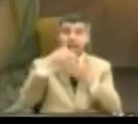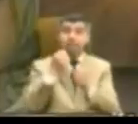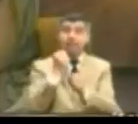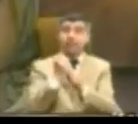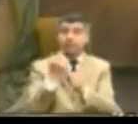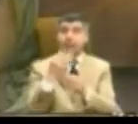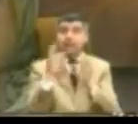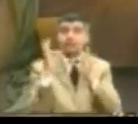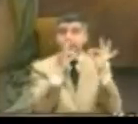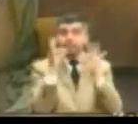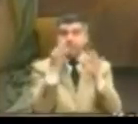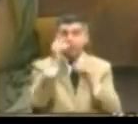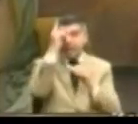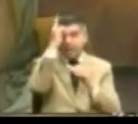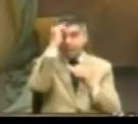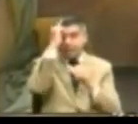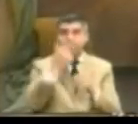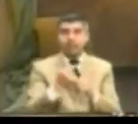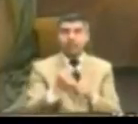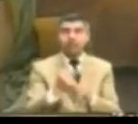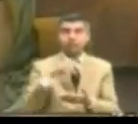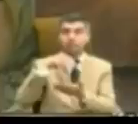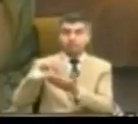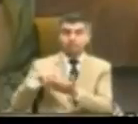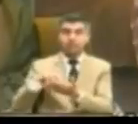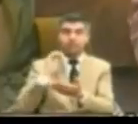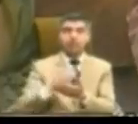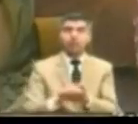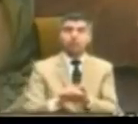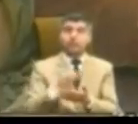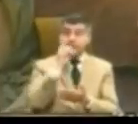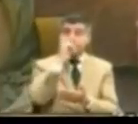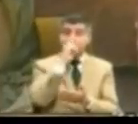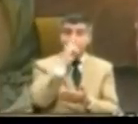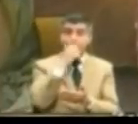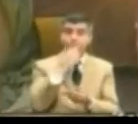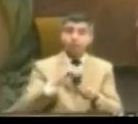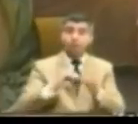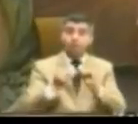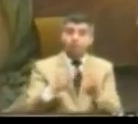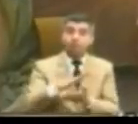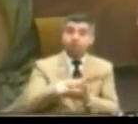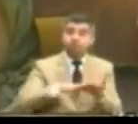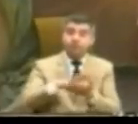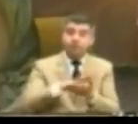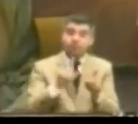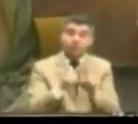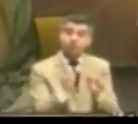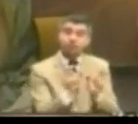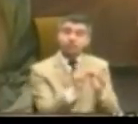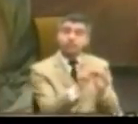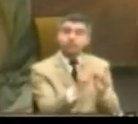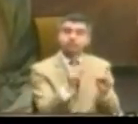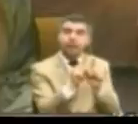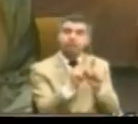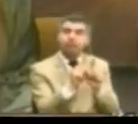يتعرضون بالثغرين المحتلين بكل من سبتة ومليلية لهجمة شرسة تستهدف هويتهم